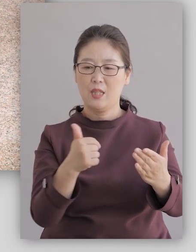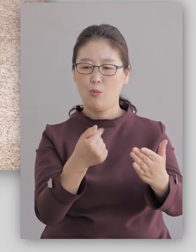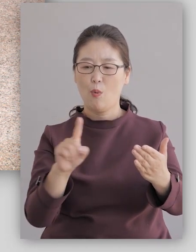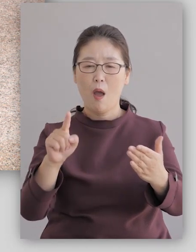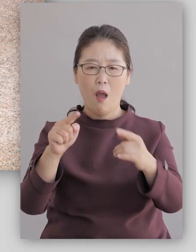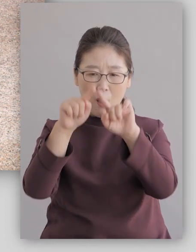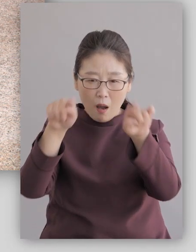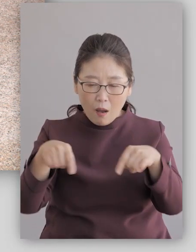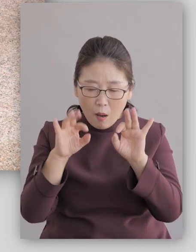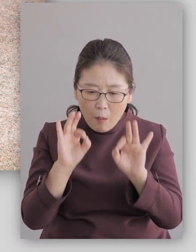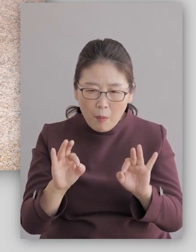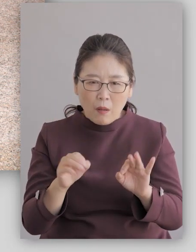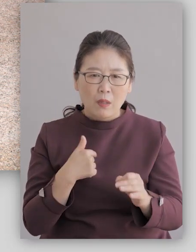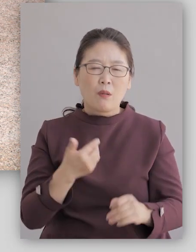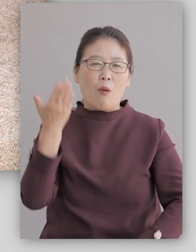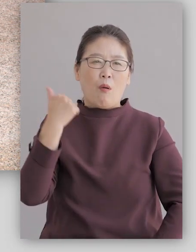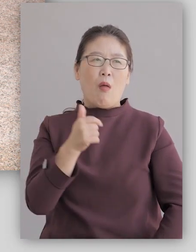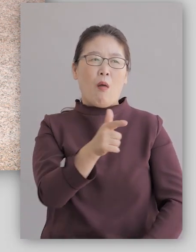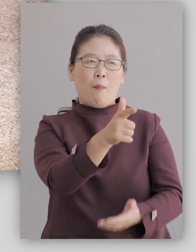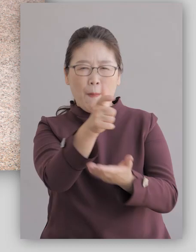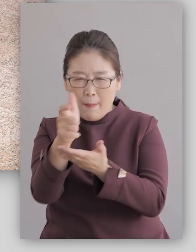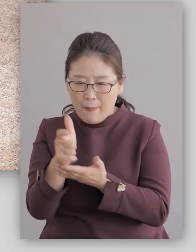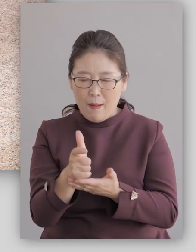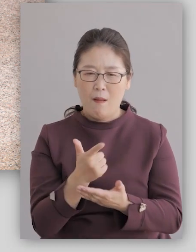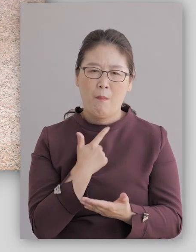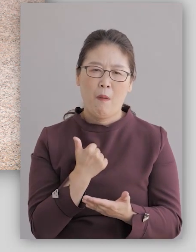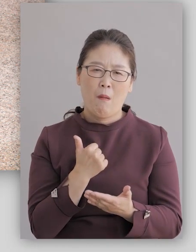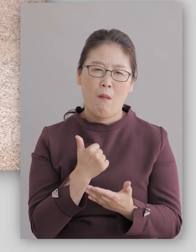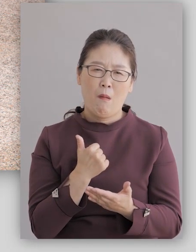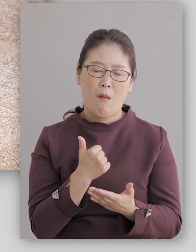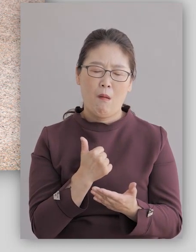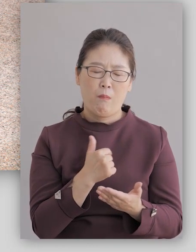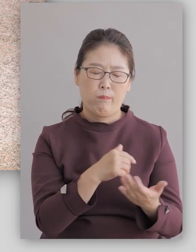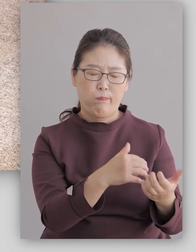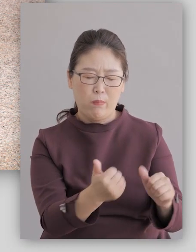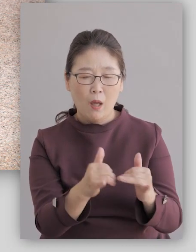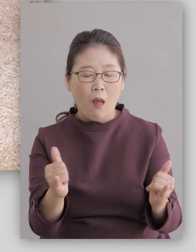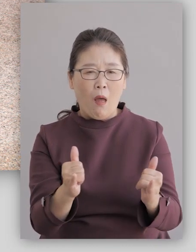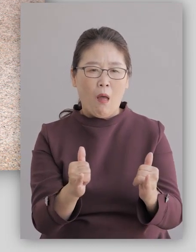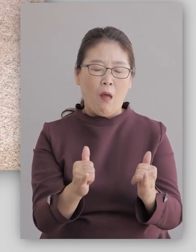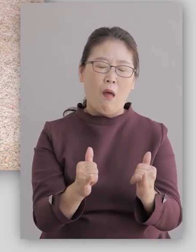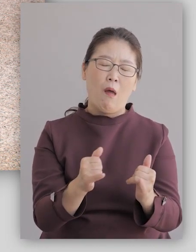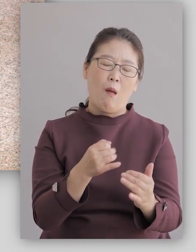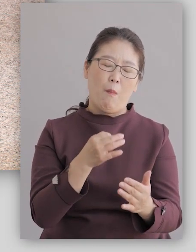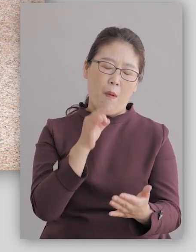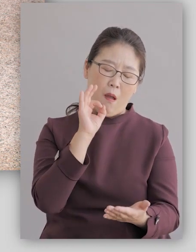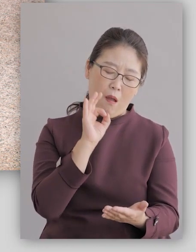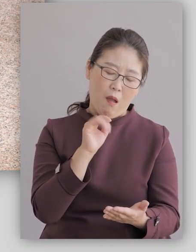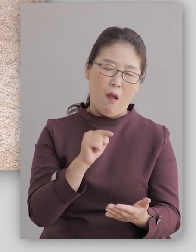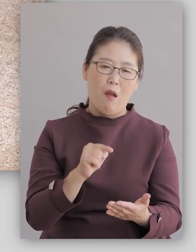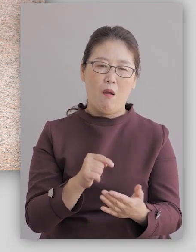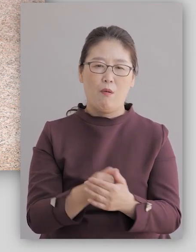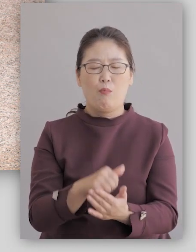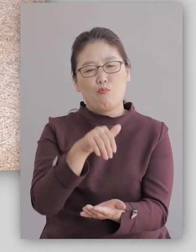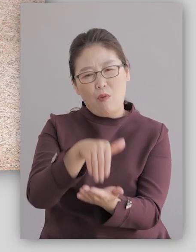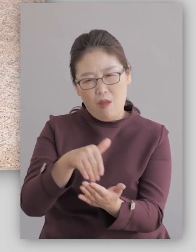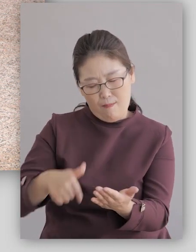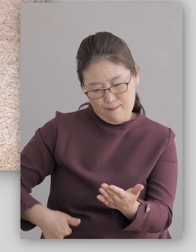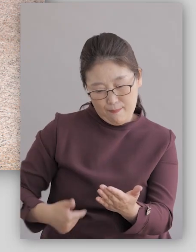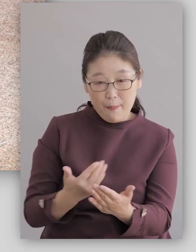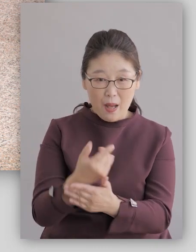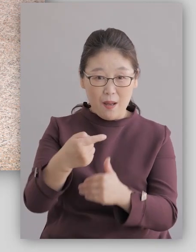그 총알에 희생된 사람이 아닐까라고 하는 후회와 참회의 마음 속에서 이 작품을 창작을 했다고